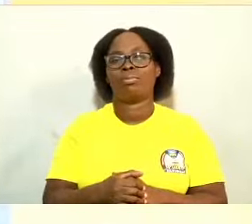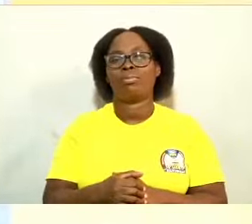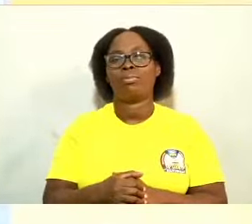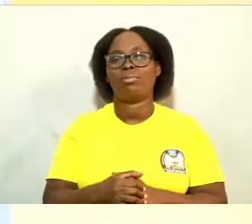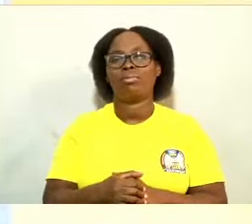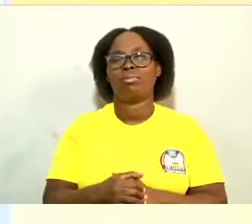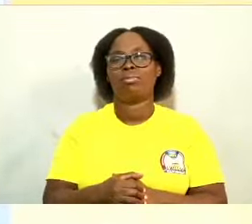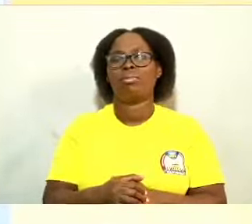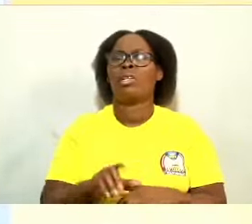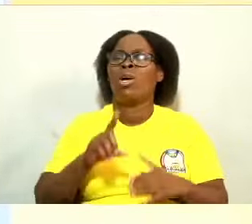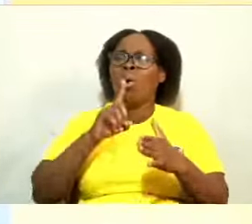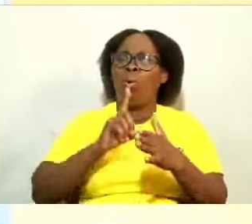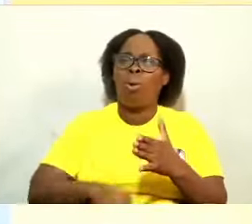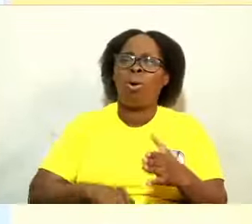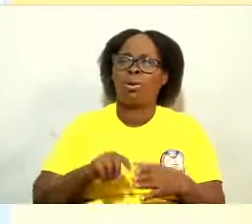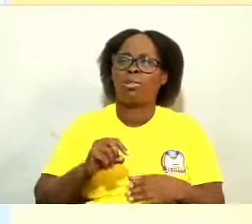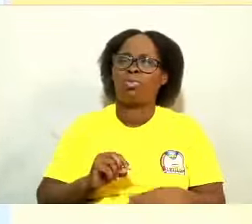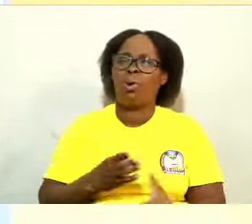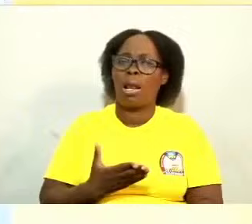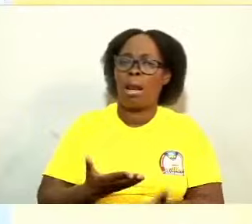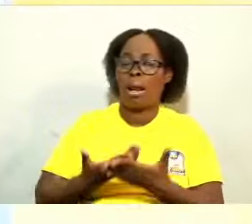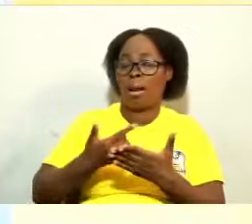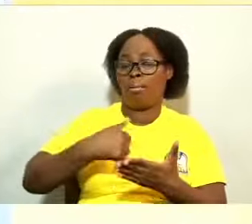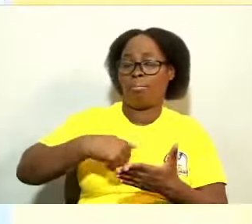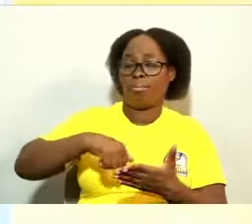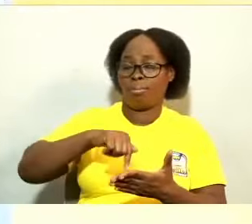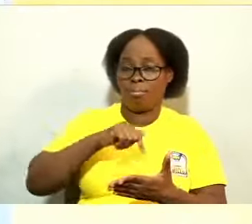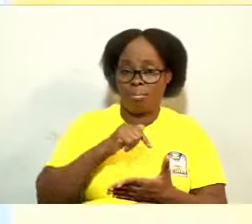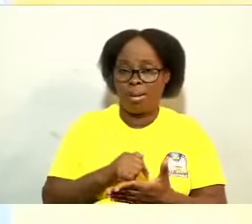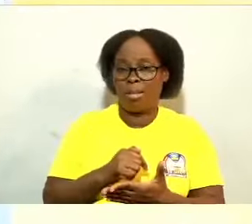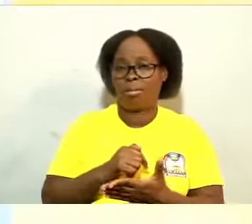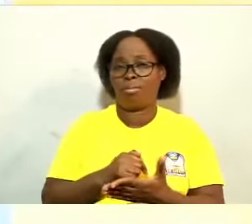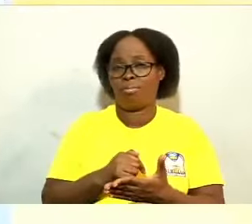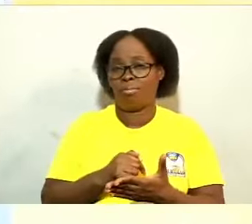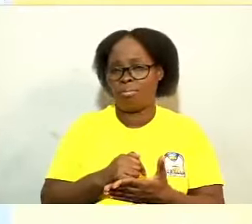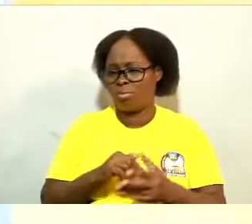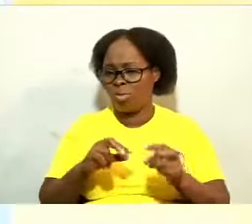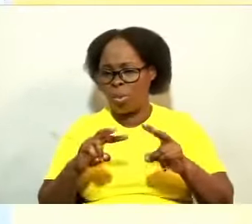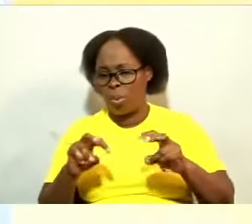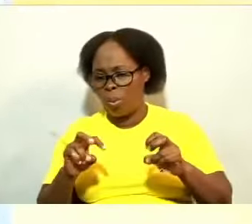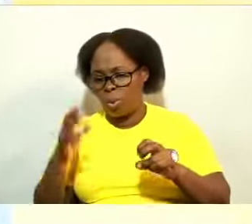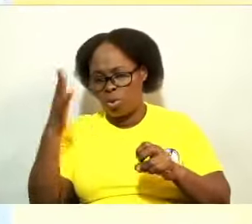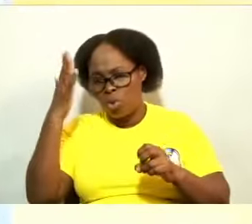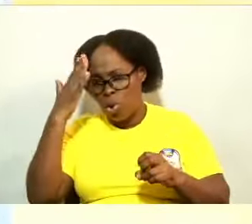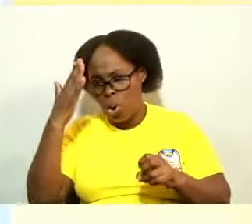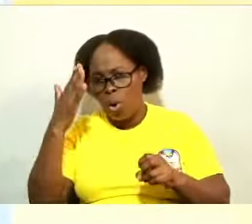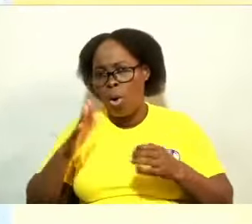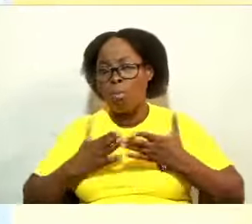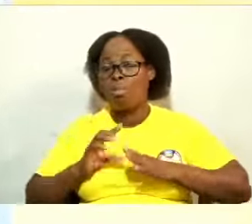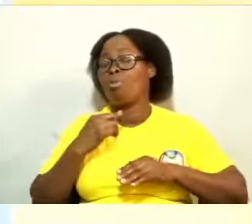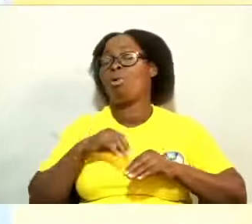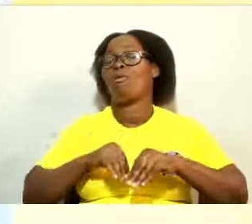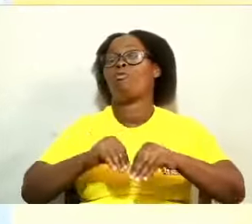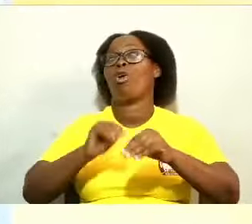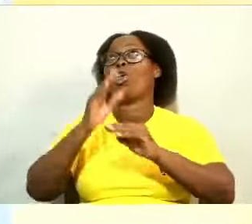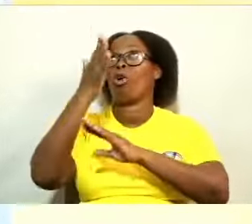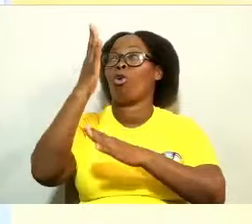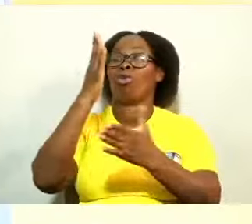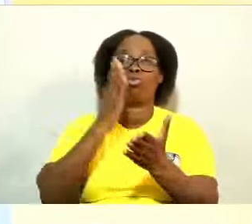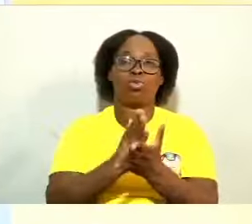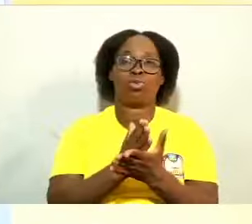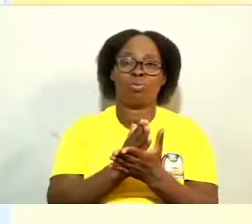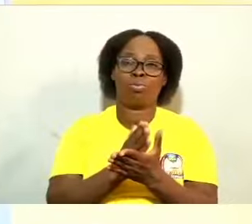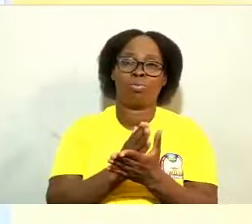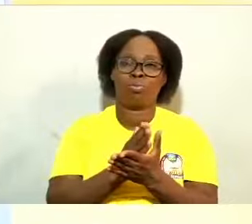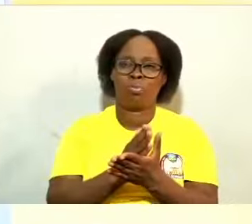Kigezo kipi kitatumika kutambulisha watu wanaomfuata Mungu kwa makini? kigezo